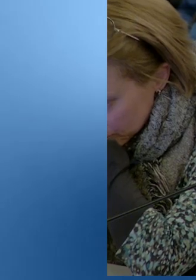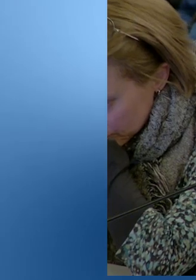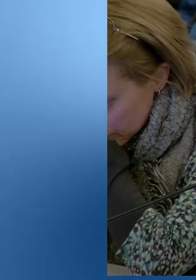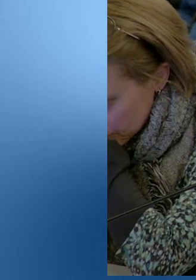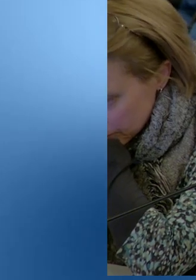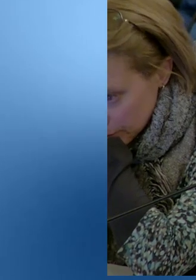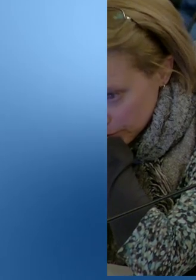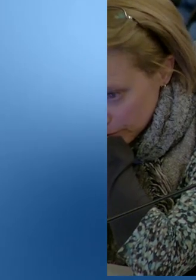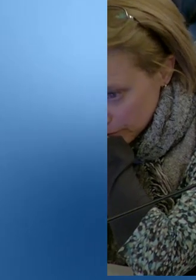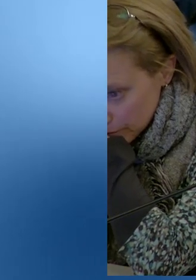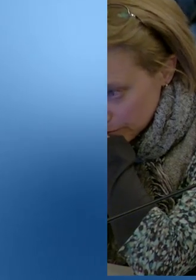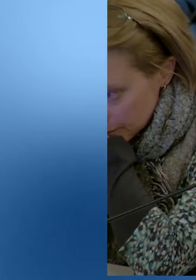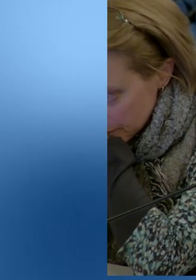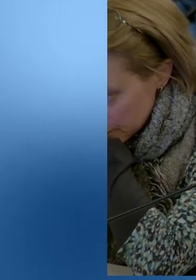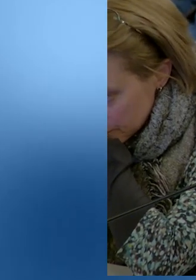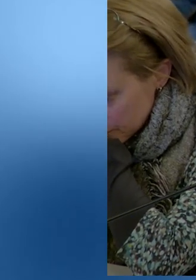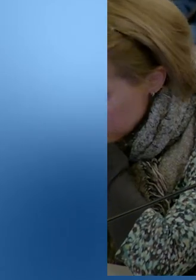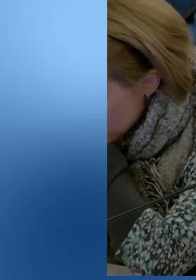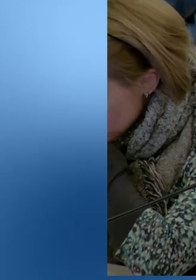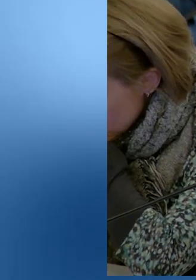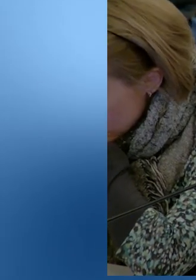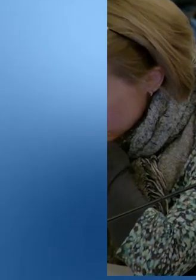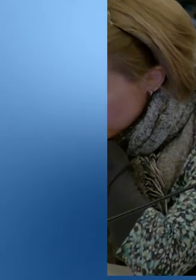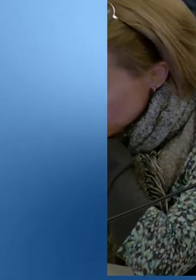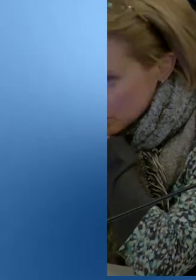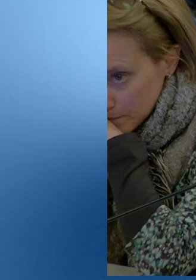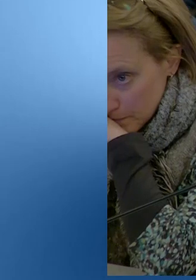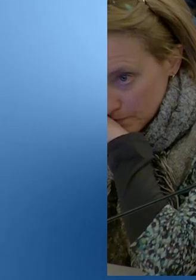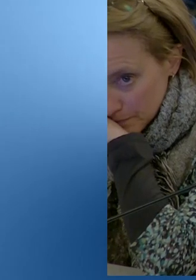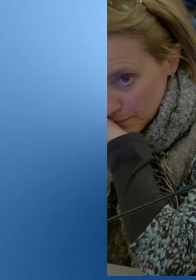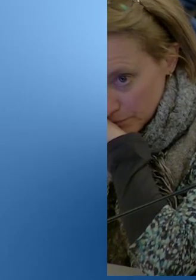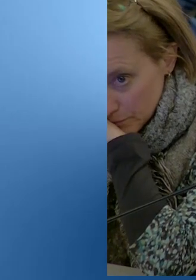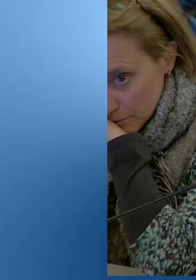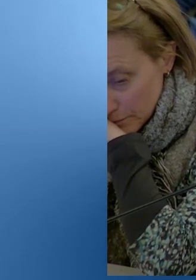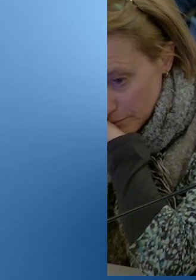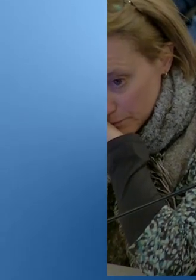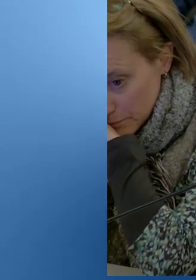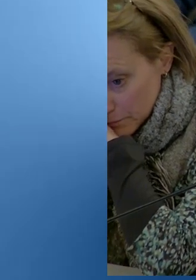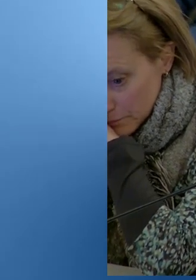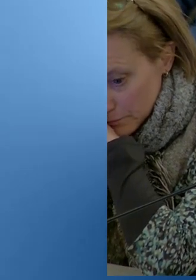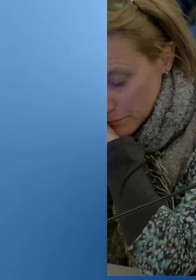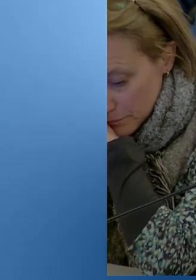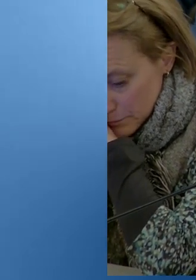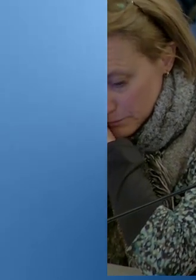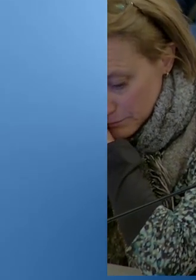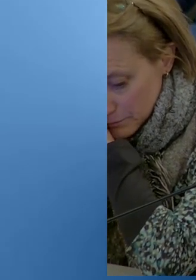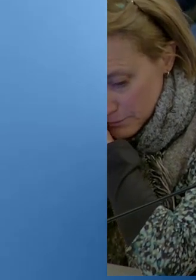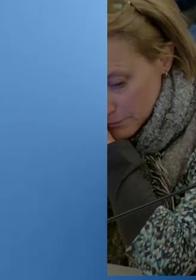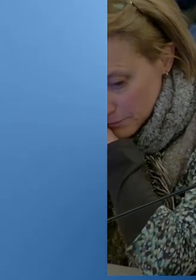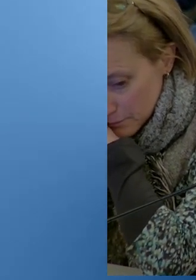les 80 délibres qui commencent qui qui qui doivent suivre donc je vous redemande formellement et publiquement où en sont les